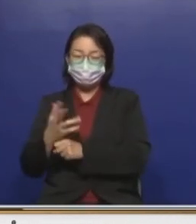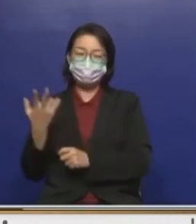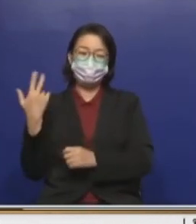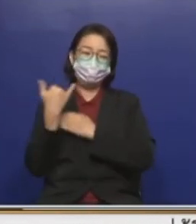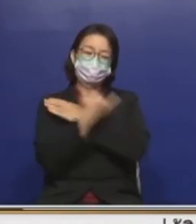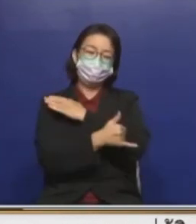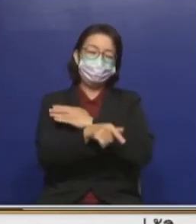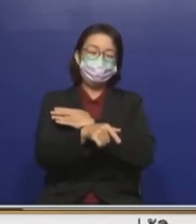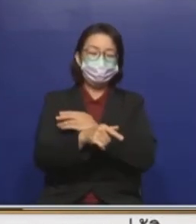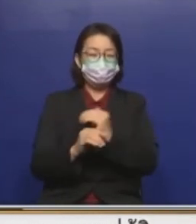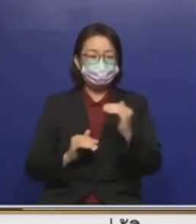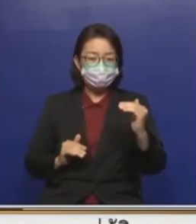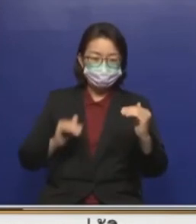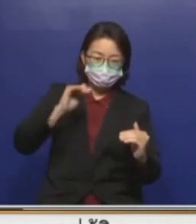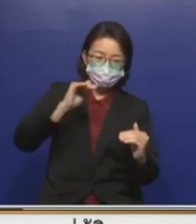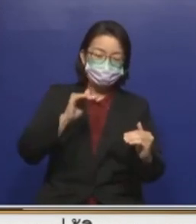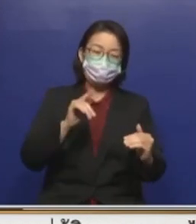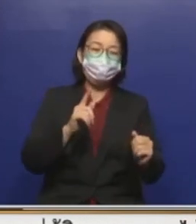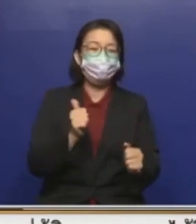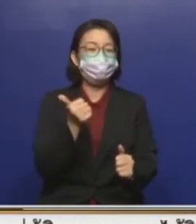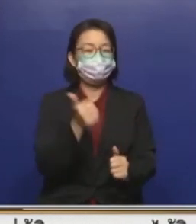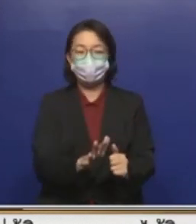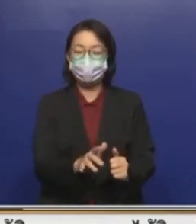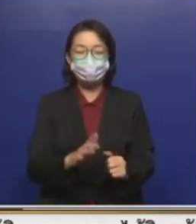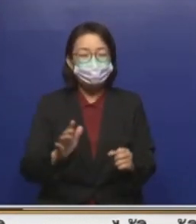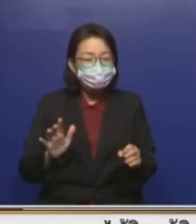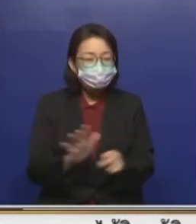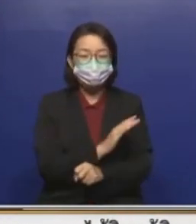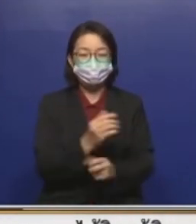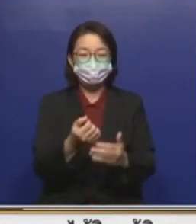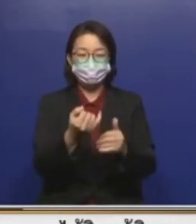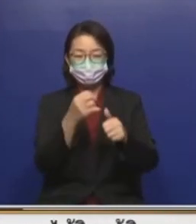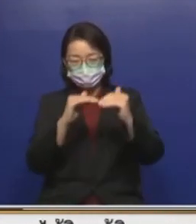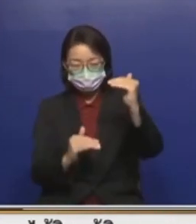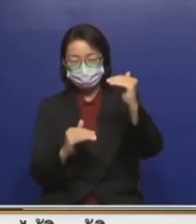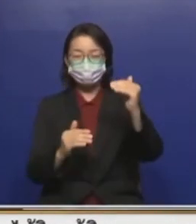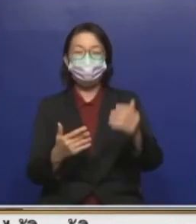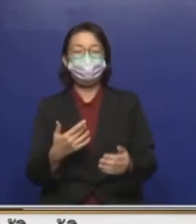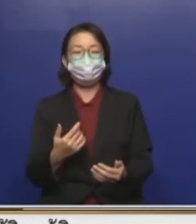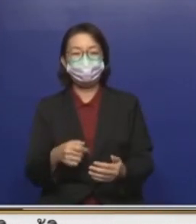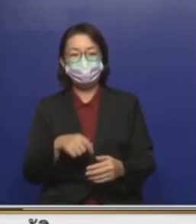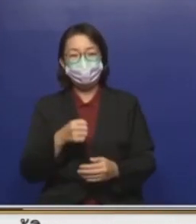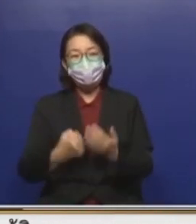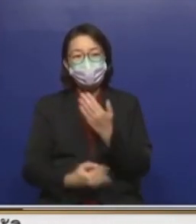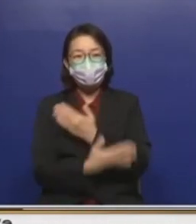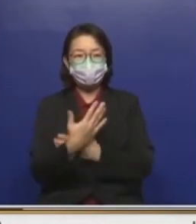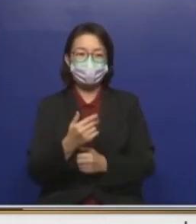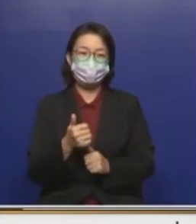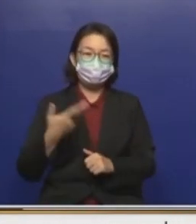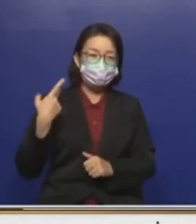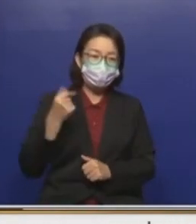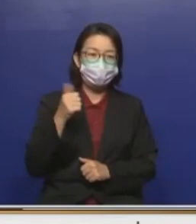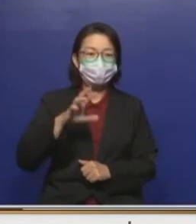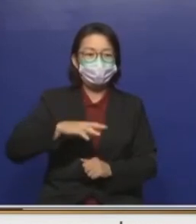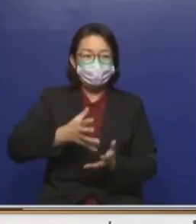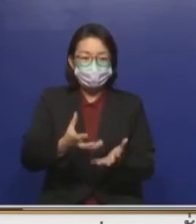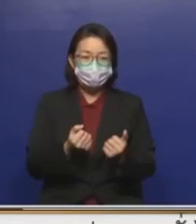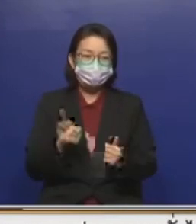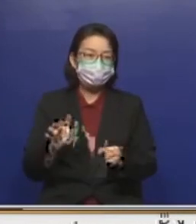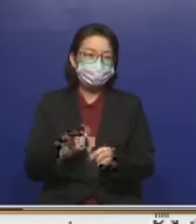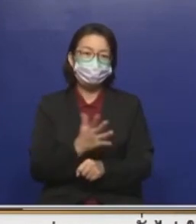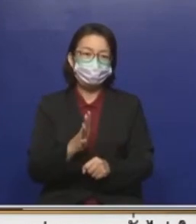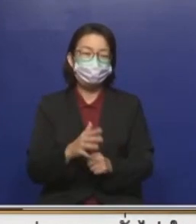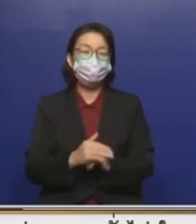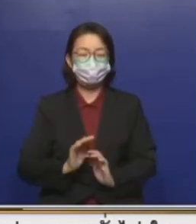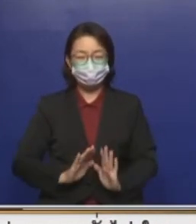ได้เปรียบในทุกๆด้านอย่างมากมายมหาศาลค่ะท่านประธานดิฉันจึงเรียนไปยังท่านรัฐมนตรีกระทรวงทรัพยากรธรรมชาติ